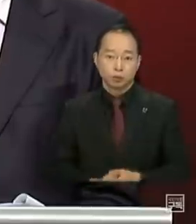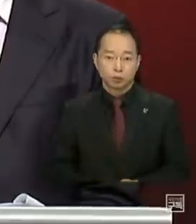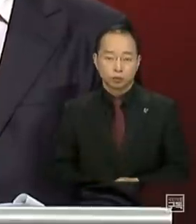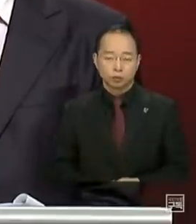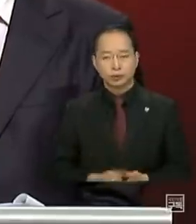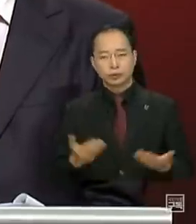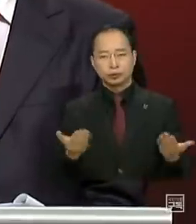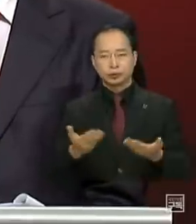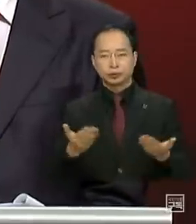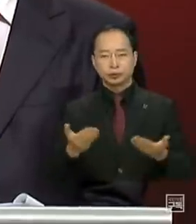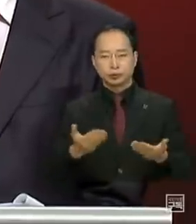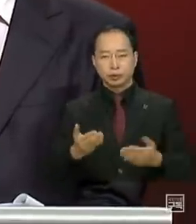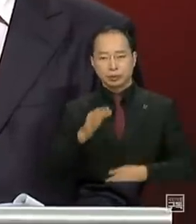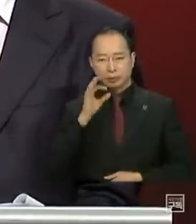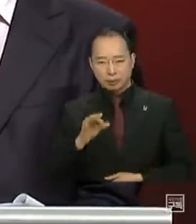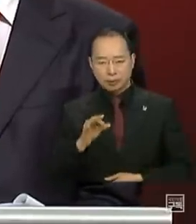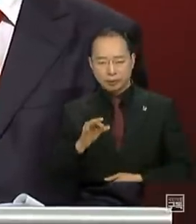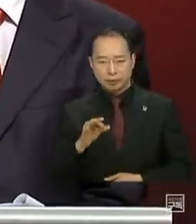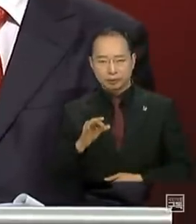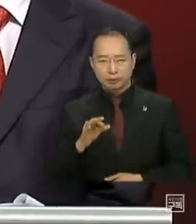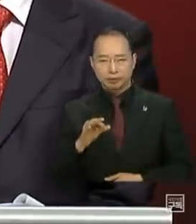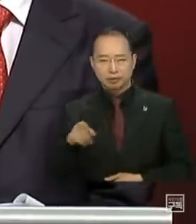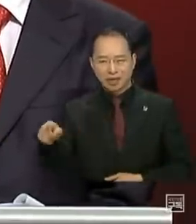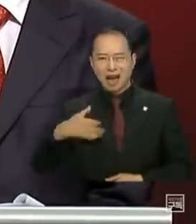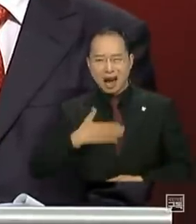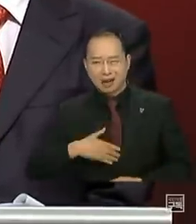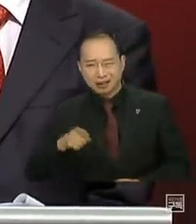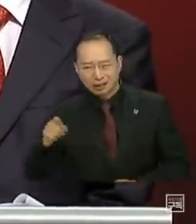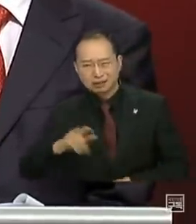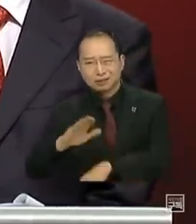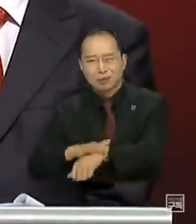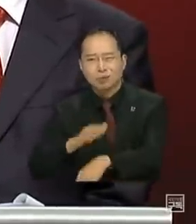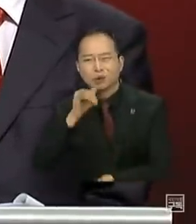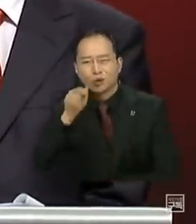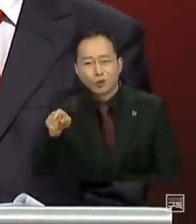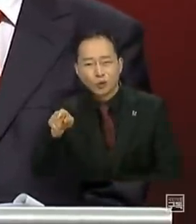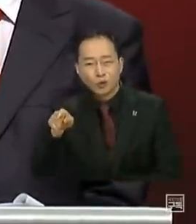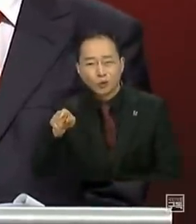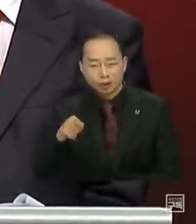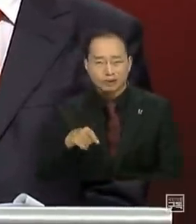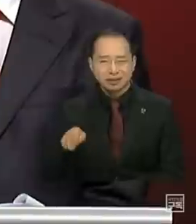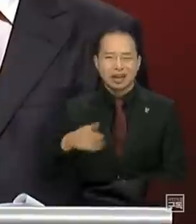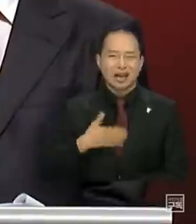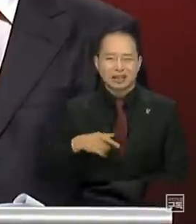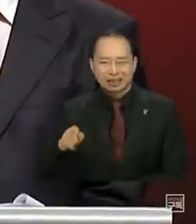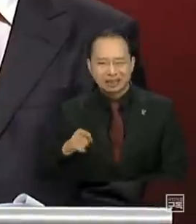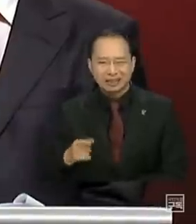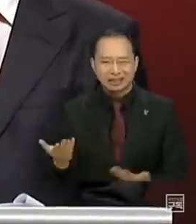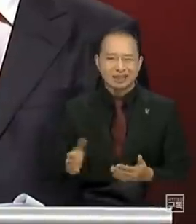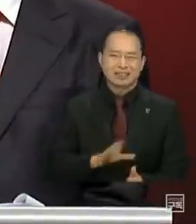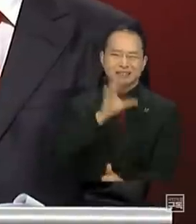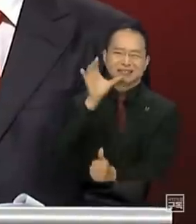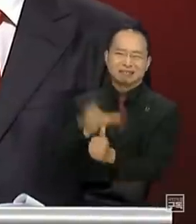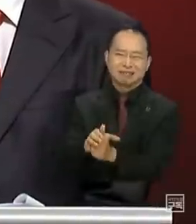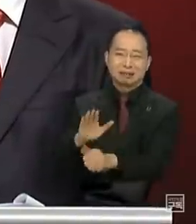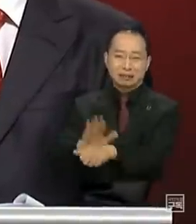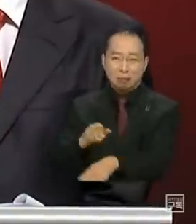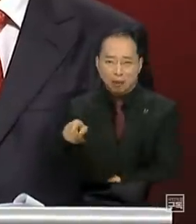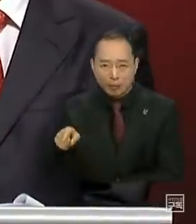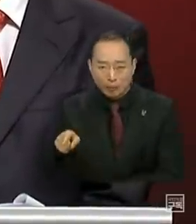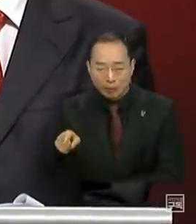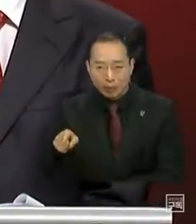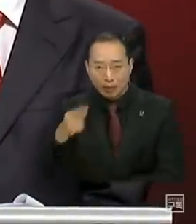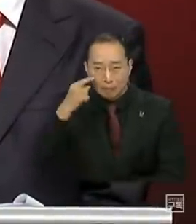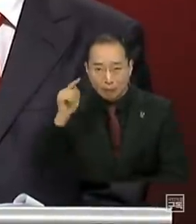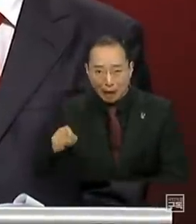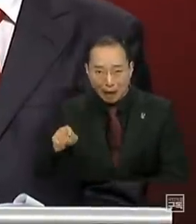업무를 하다 보면 측근이 잘못한 경우가 있고 측근이 잘못한 경우를 어떻게 이제 처리하느냐 그게